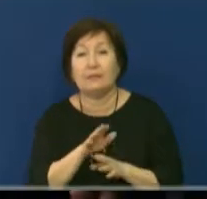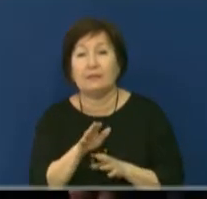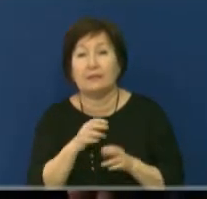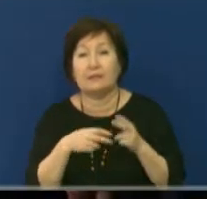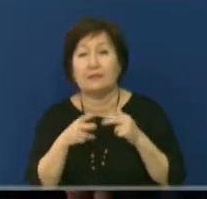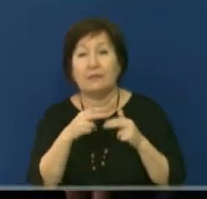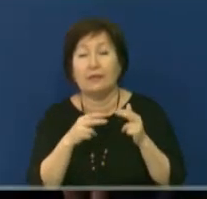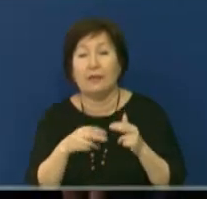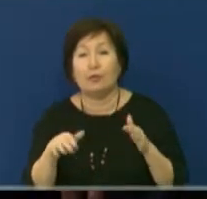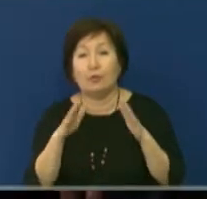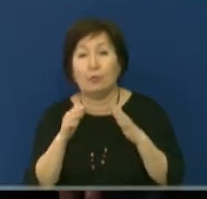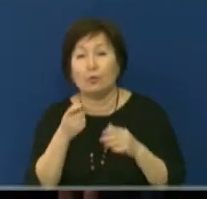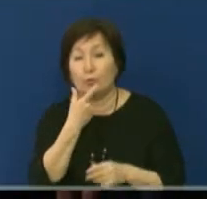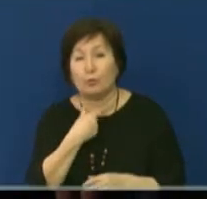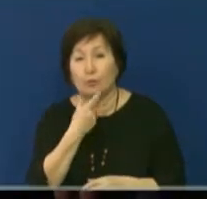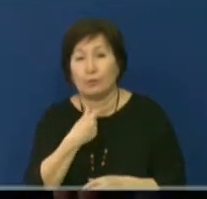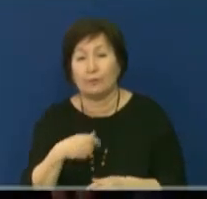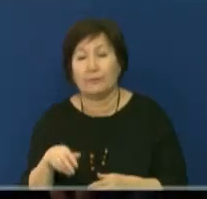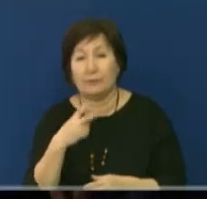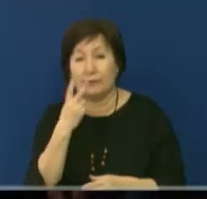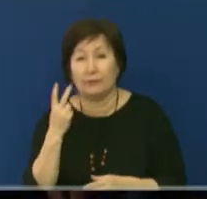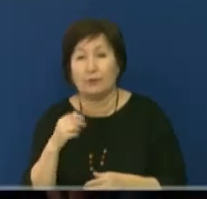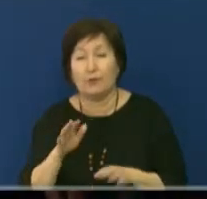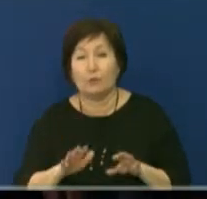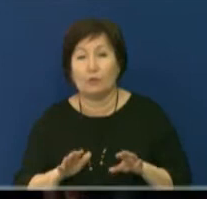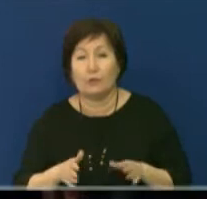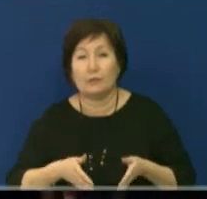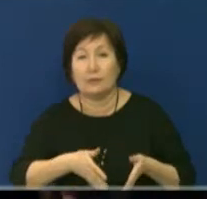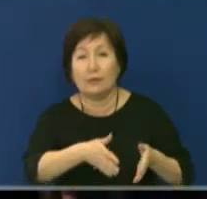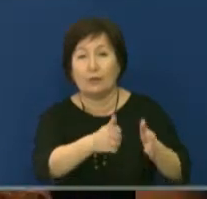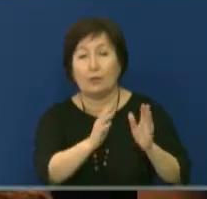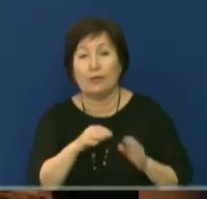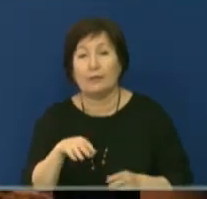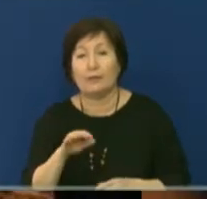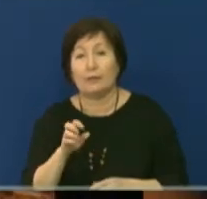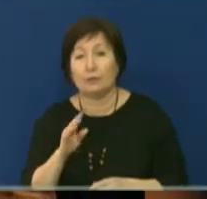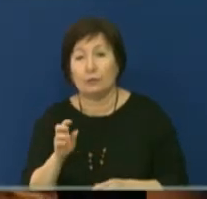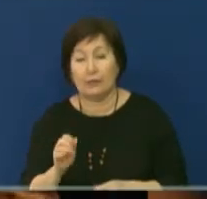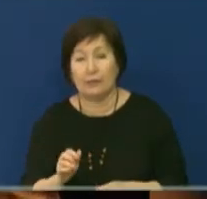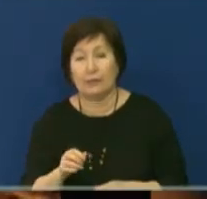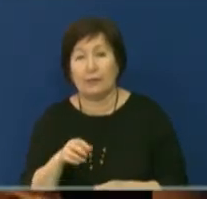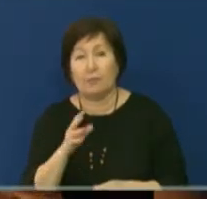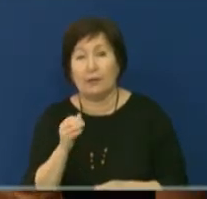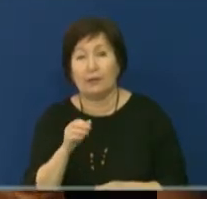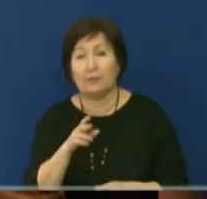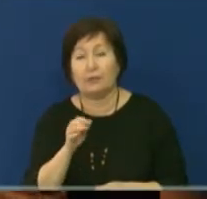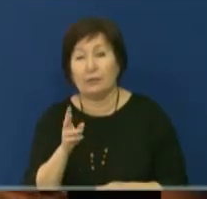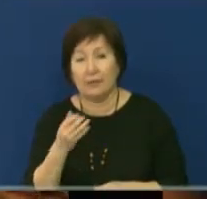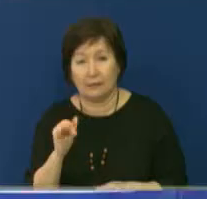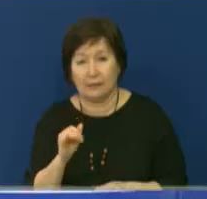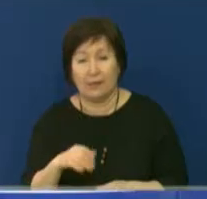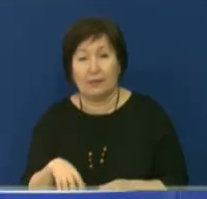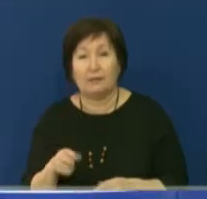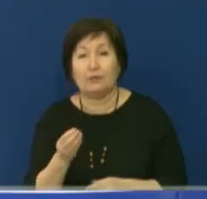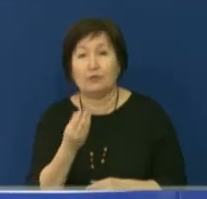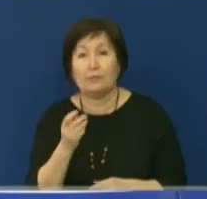осмотрел реконструированные участки автодорог Талдыкурган-Усть-Каменогорск и Калбатау-Май-Капшагай. Министр посетил Дом культуры